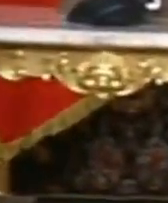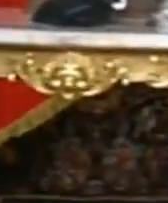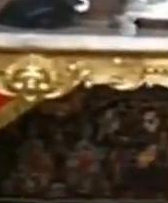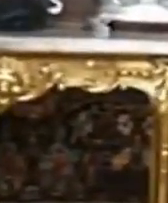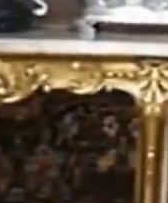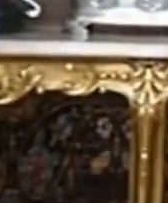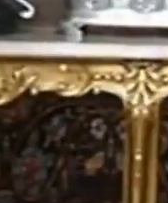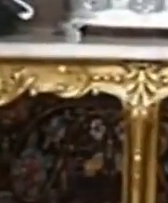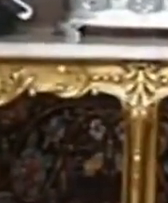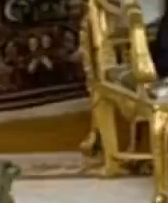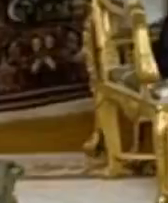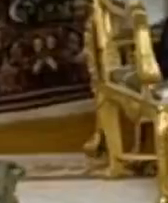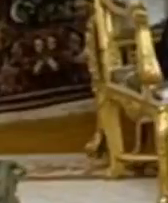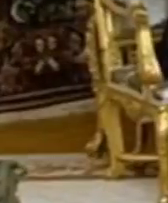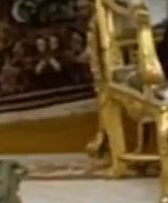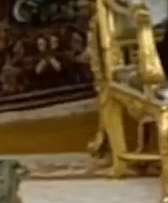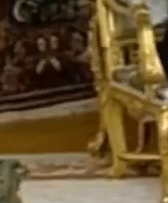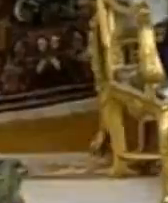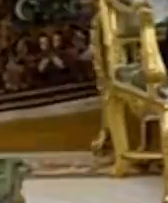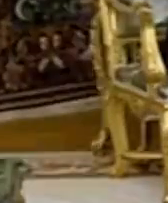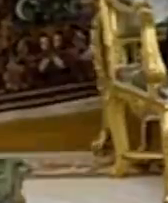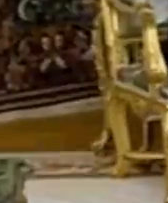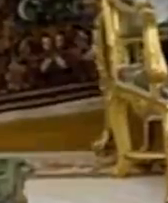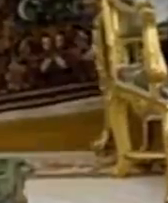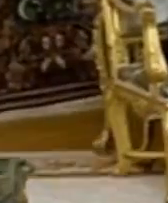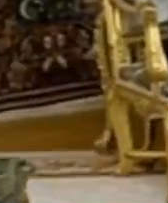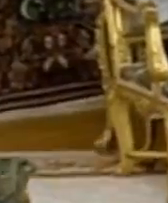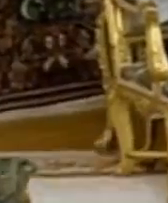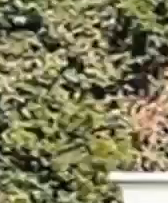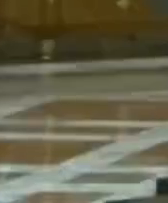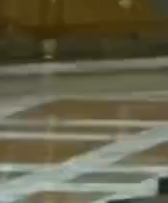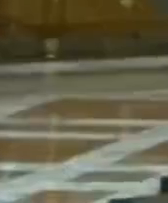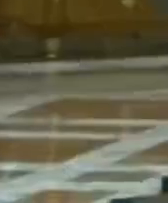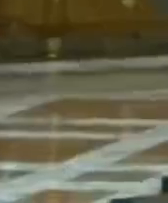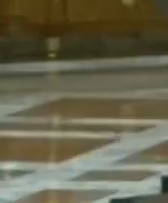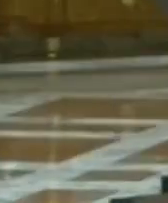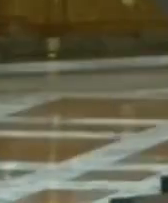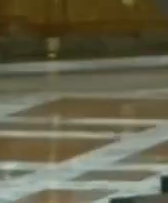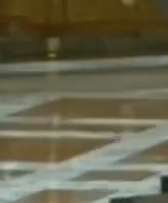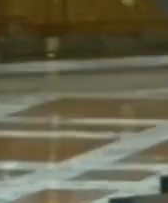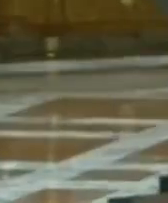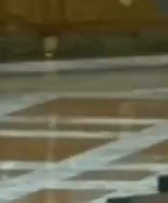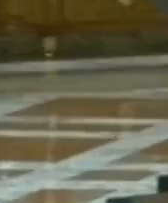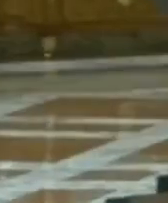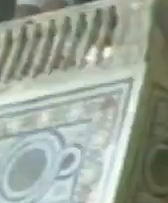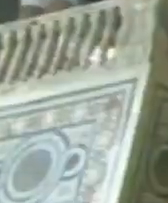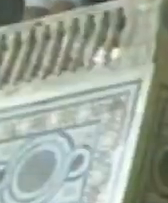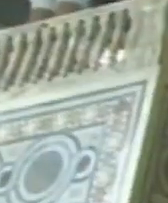الجسيمة المحتملة على الأمن والاستقرار الإقليميين.